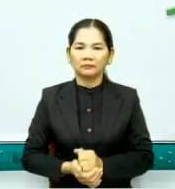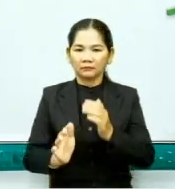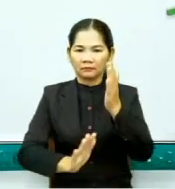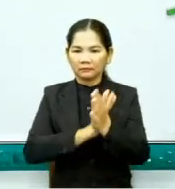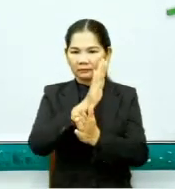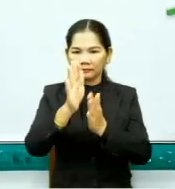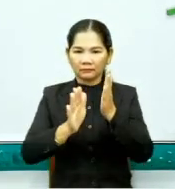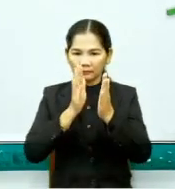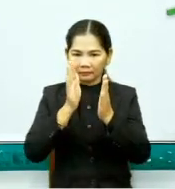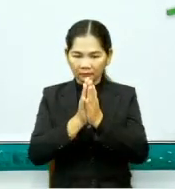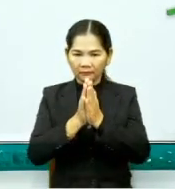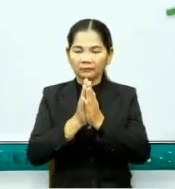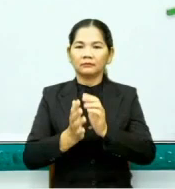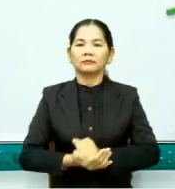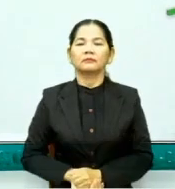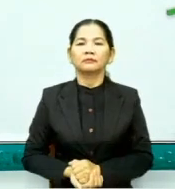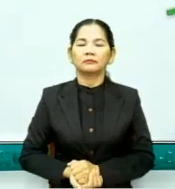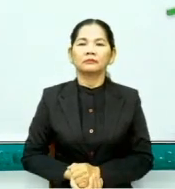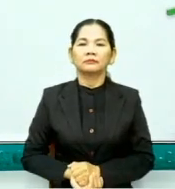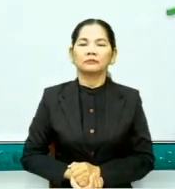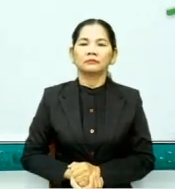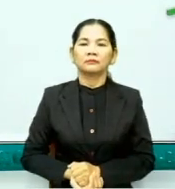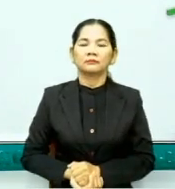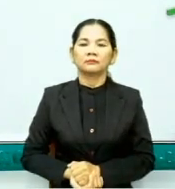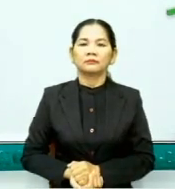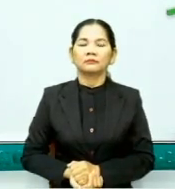Nây bỏ tế.